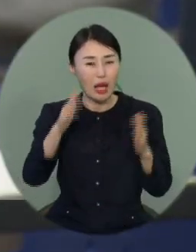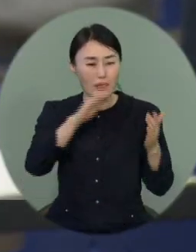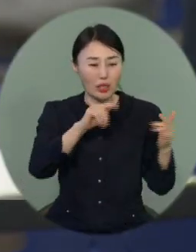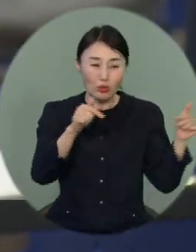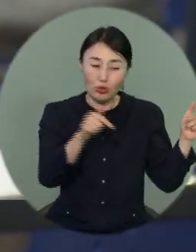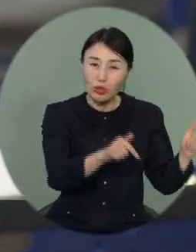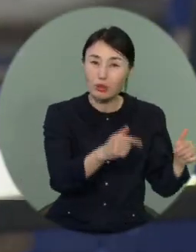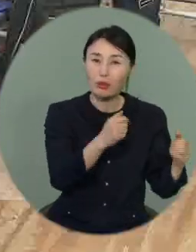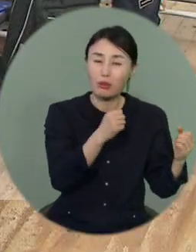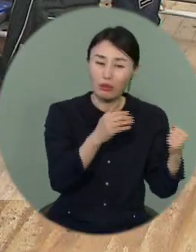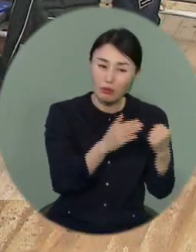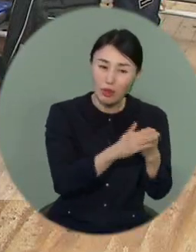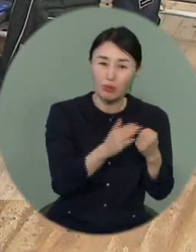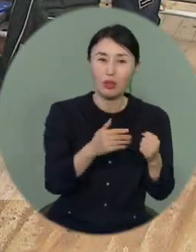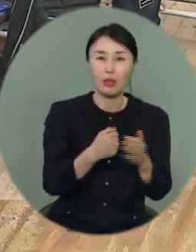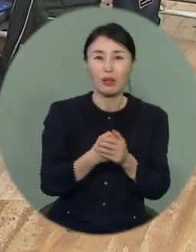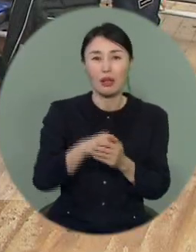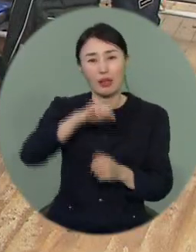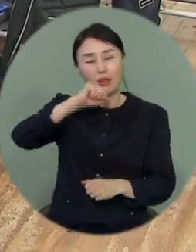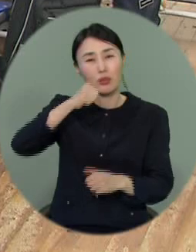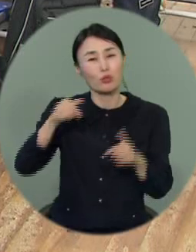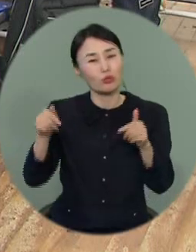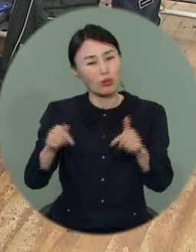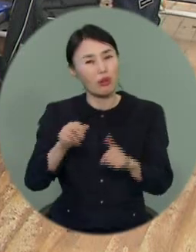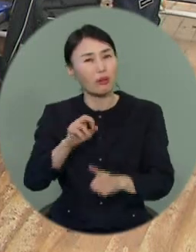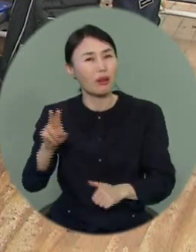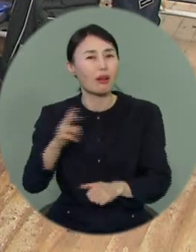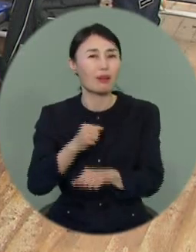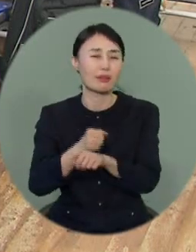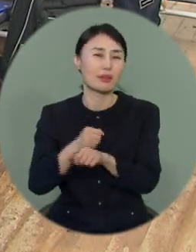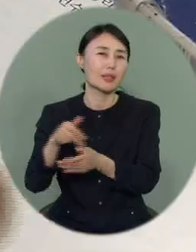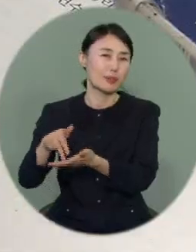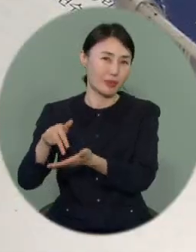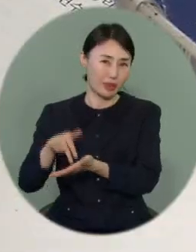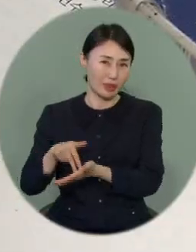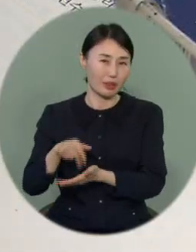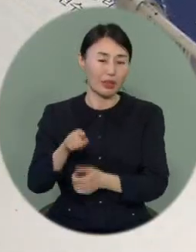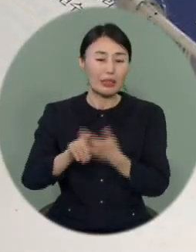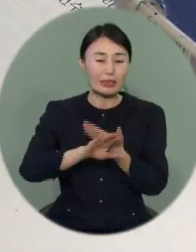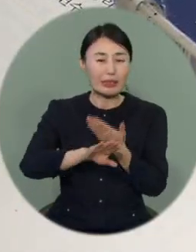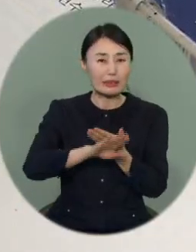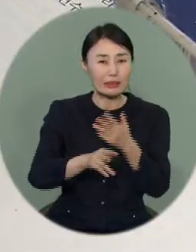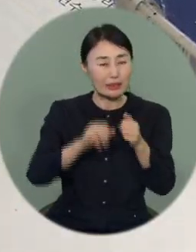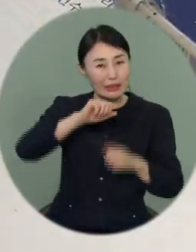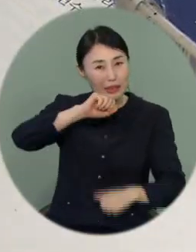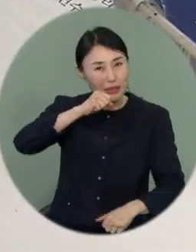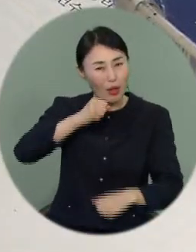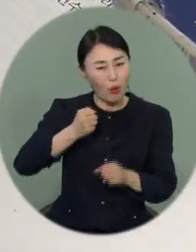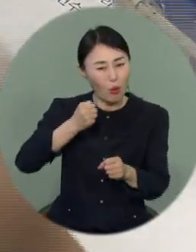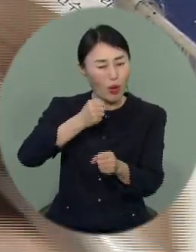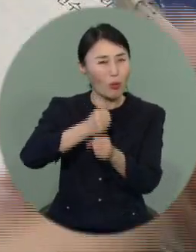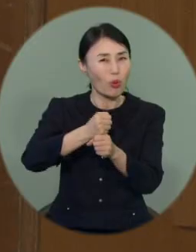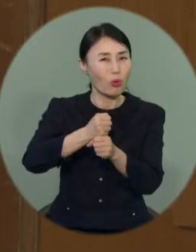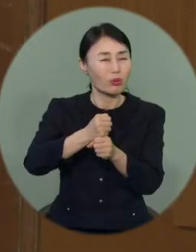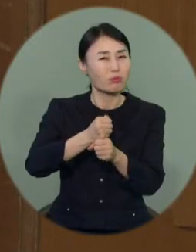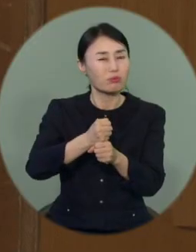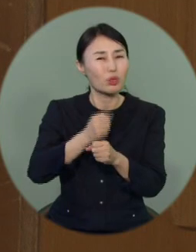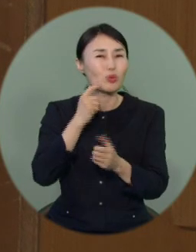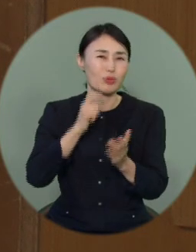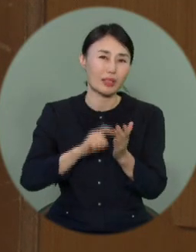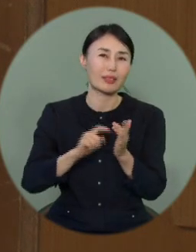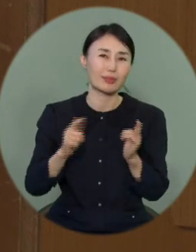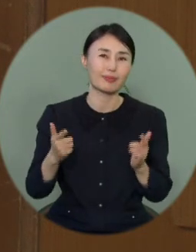만큼 교육 예산도 감소해야 한다는 의견이 강한 것으로 알려져 다른 예산의 회복은 쉽지 않아 보입니다.